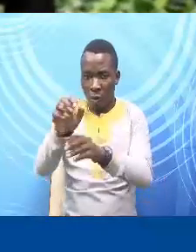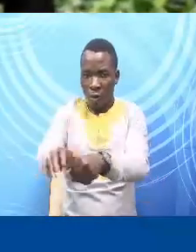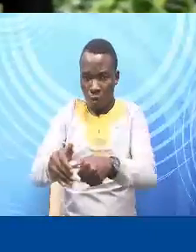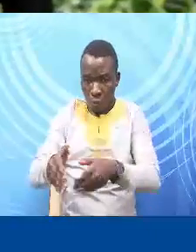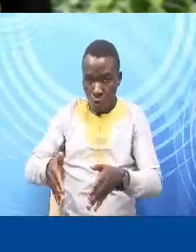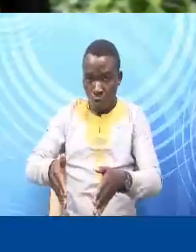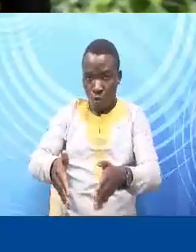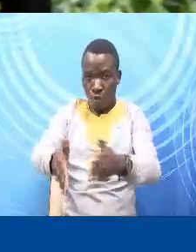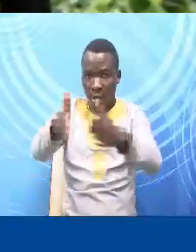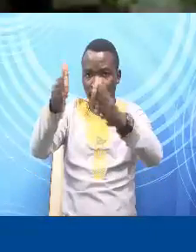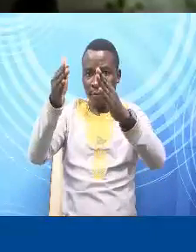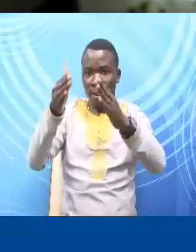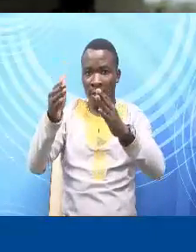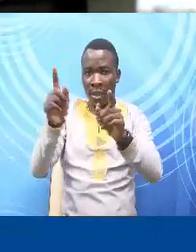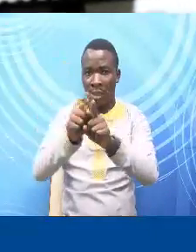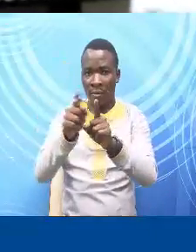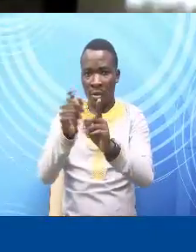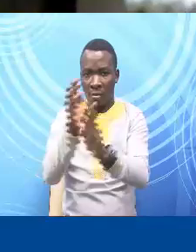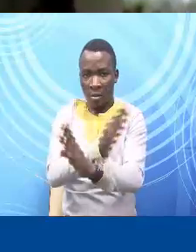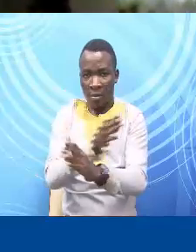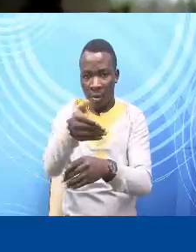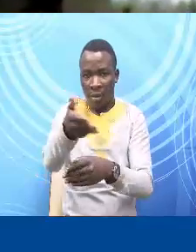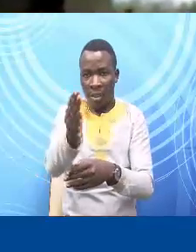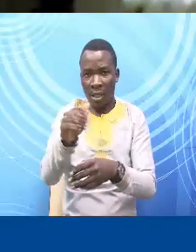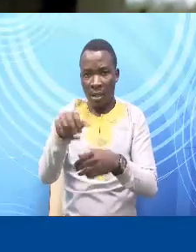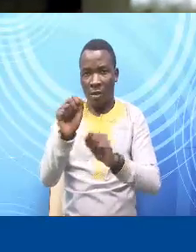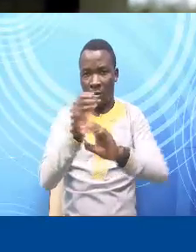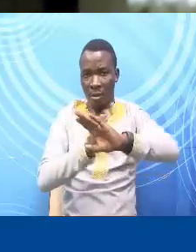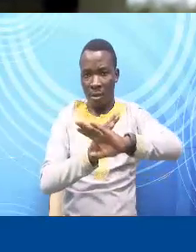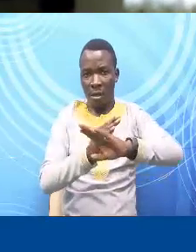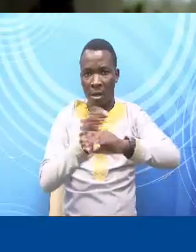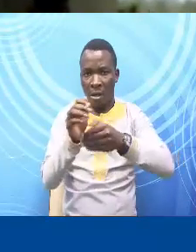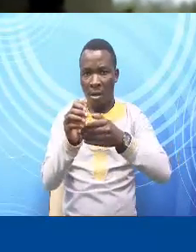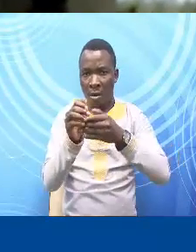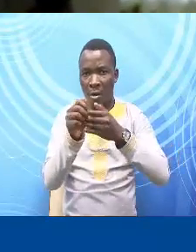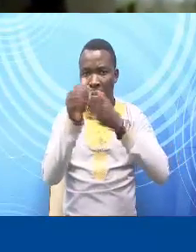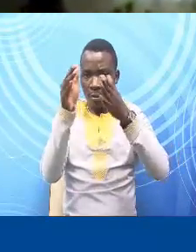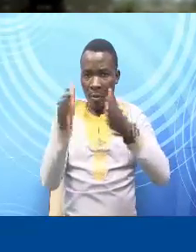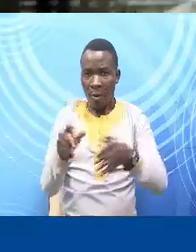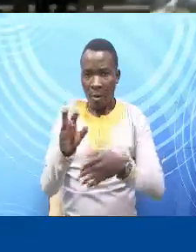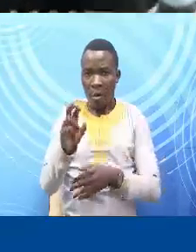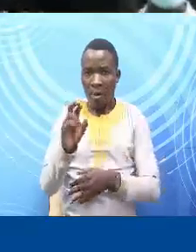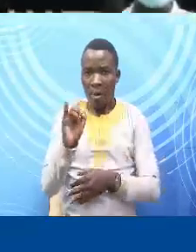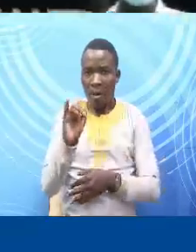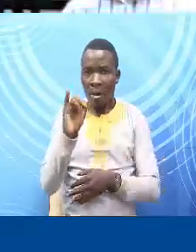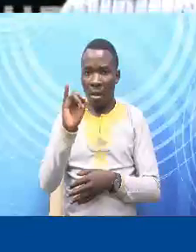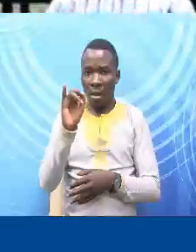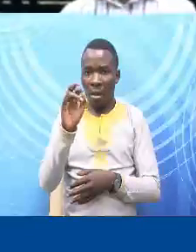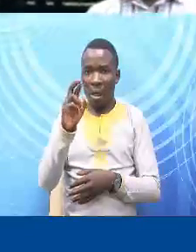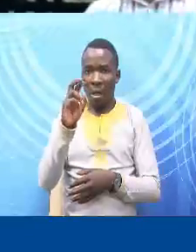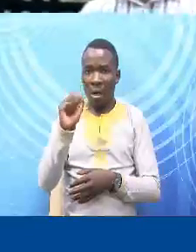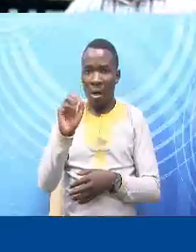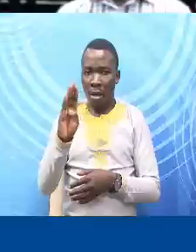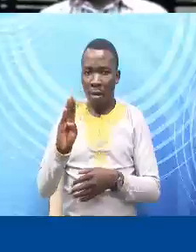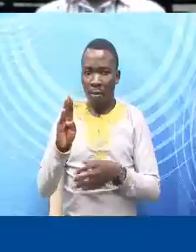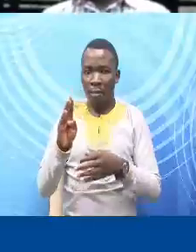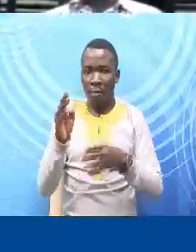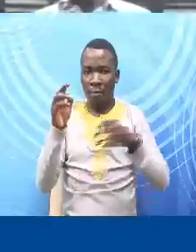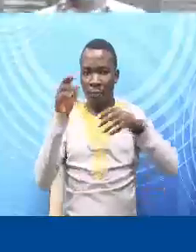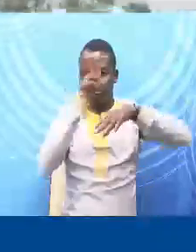gusibura ihari kugira ngo turusheho kurwanya isuri. Umuyobozi w'ikigo cy'igihugu gishinzwe ubuhinzi n'ubworozi wungirije ushinzwe ubuhinzi Luca Gushalile